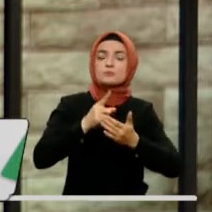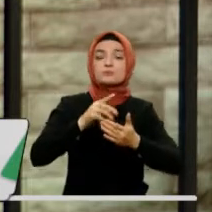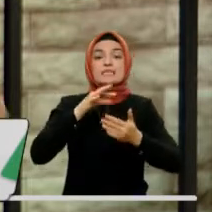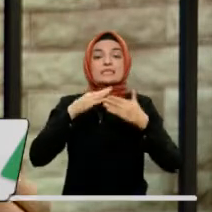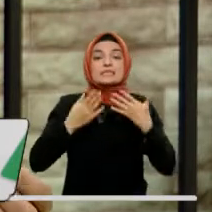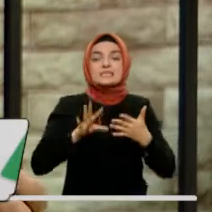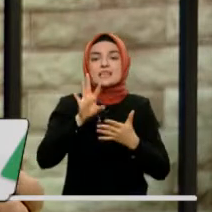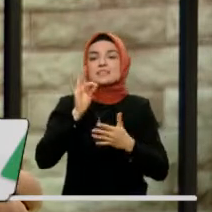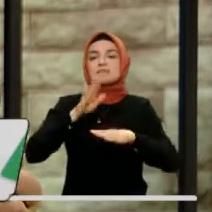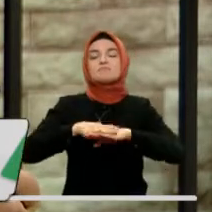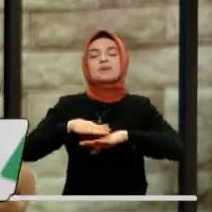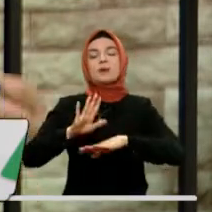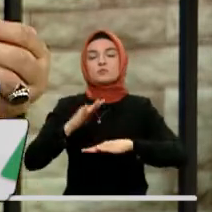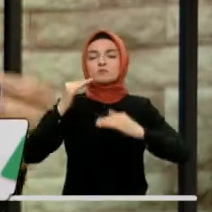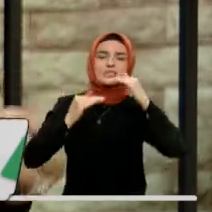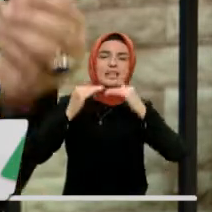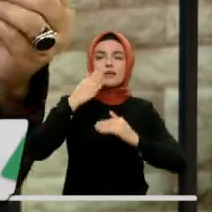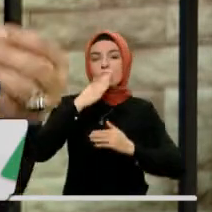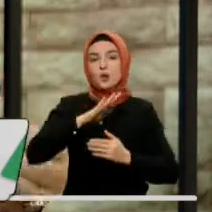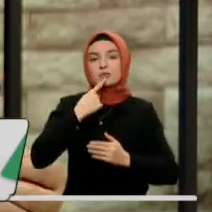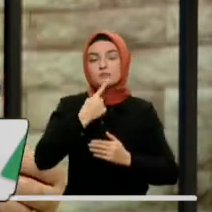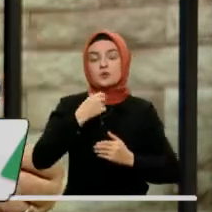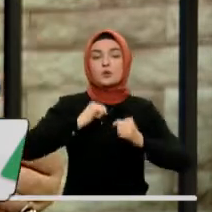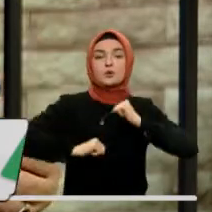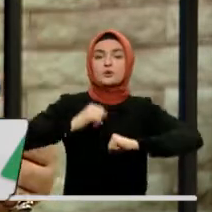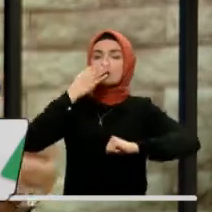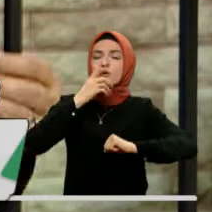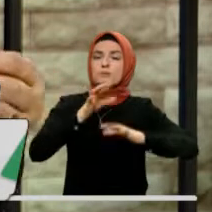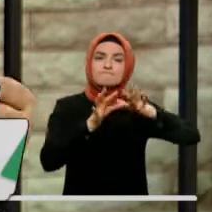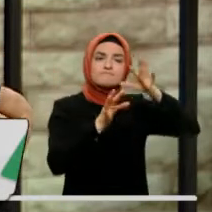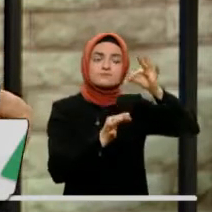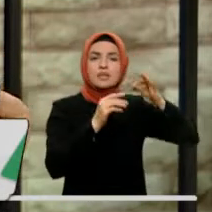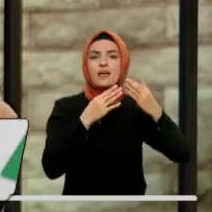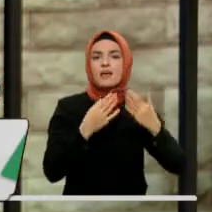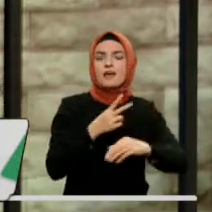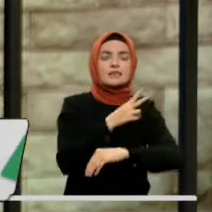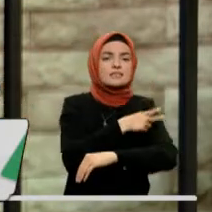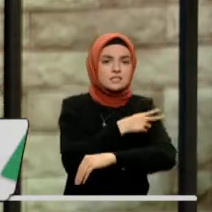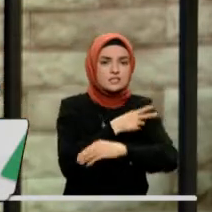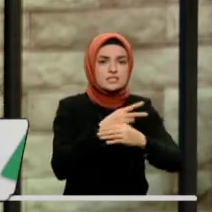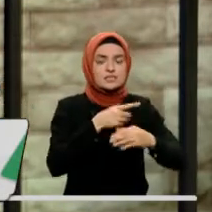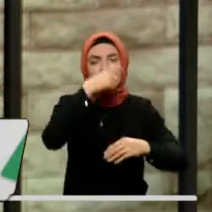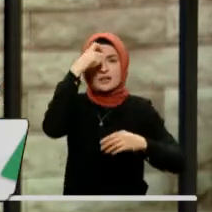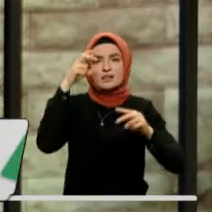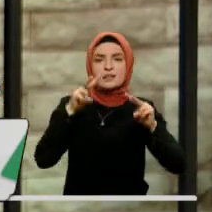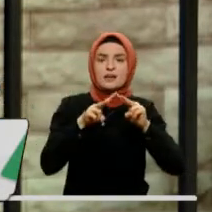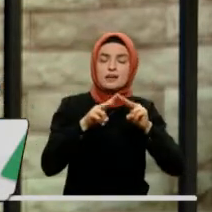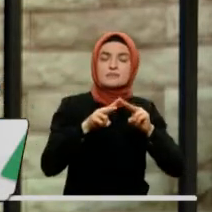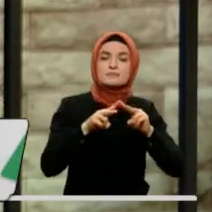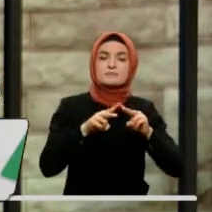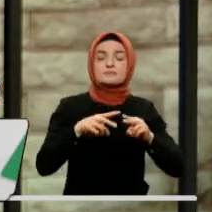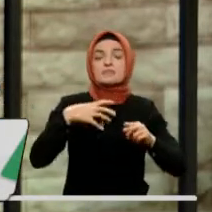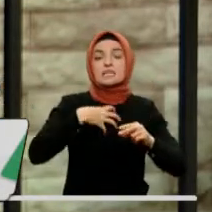seçim yapmıyorsunuz. Denge yok demektir. Şimdi üniversitede okuyan biri eğer ikinci sınıfta yazın, Haziran'da mezun